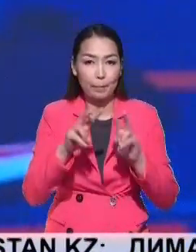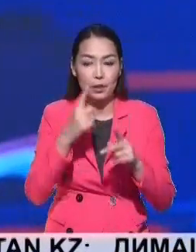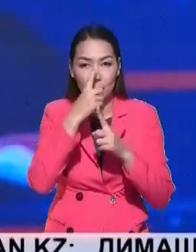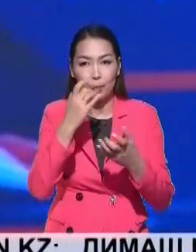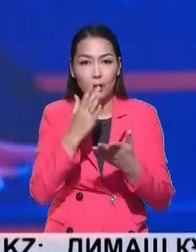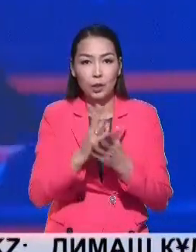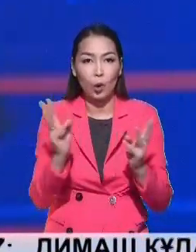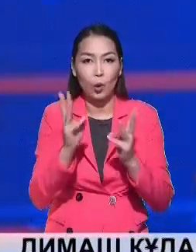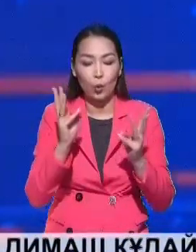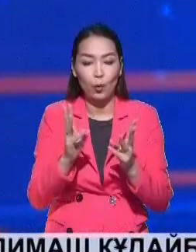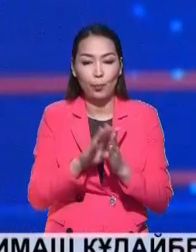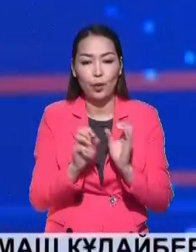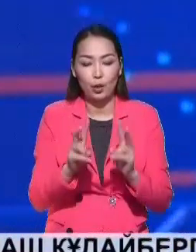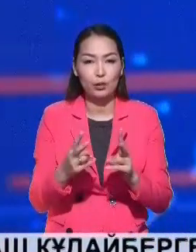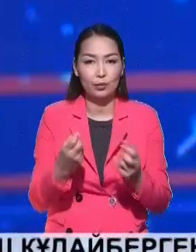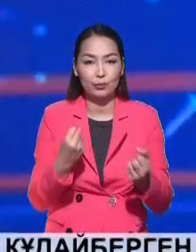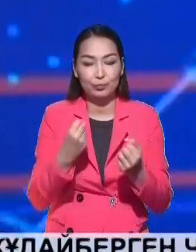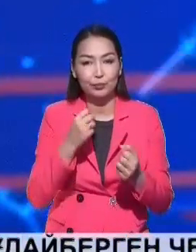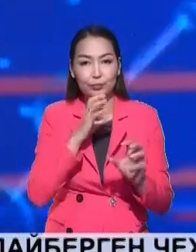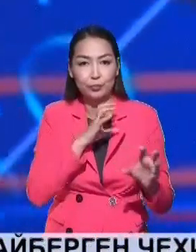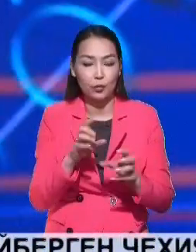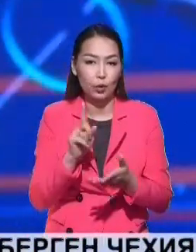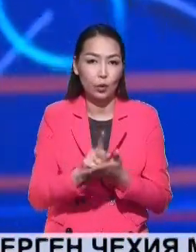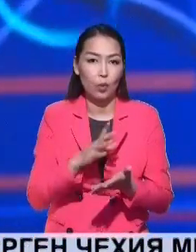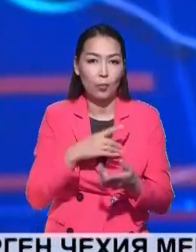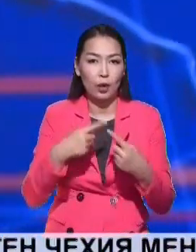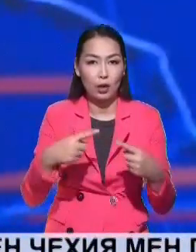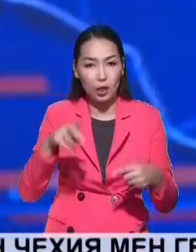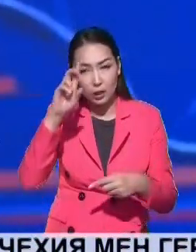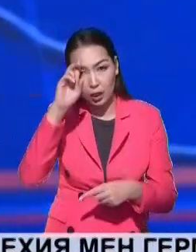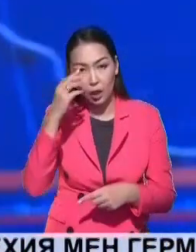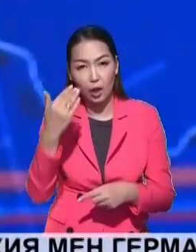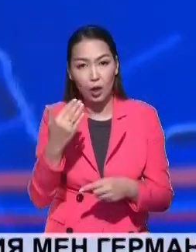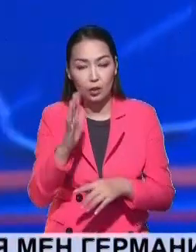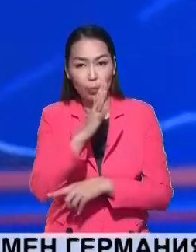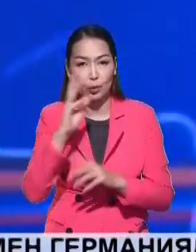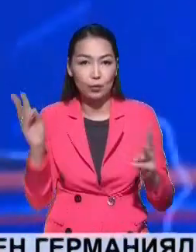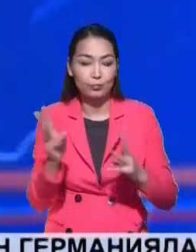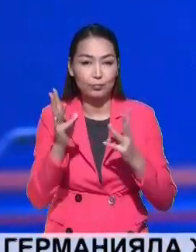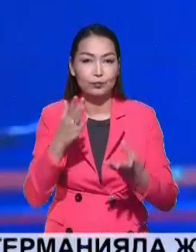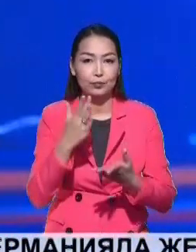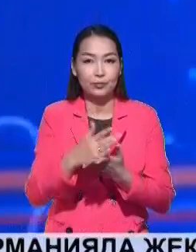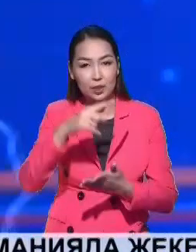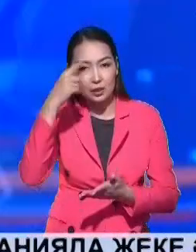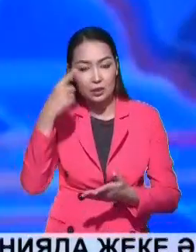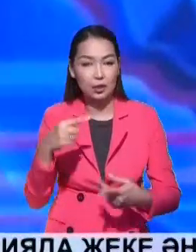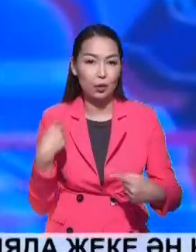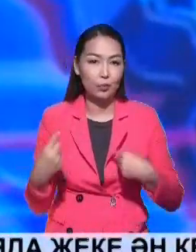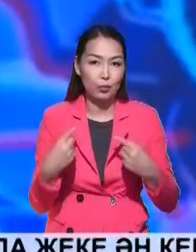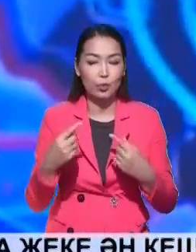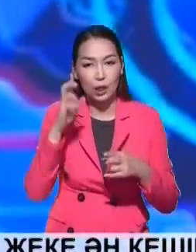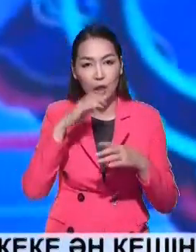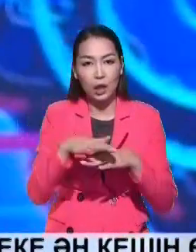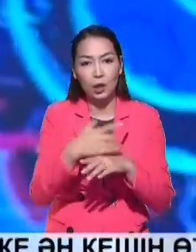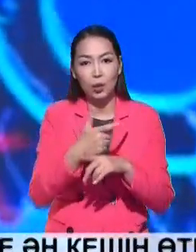өрт қауіпсіздігін күшейту маңызды. Өзге мемлекеттерде қазірдің өзінде орман алғаптары өртке оранған, аптап ыстықтан зардап шеккен елдердің де